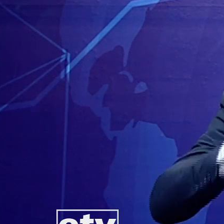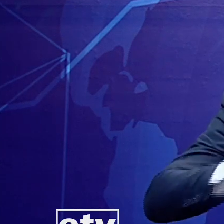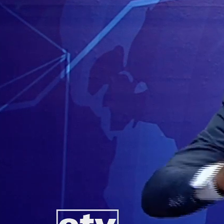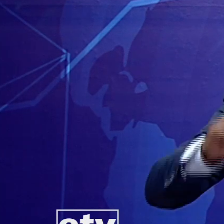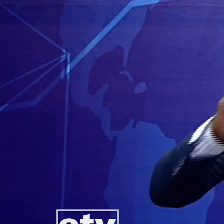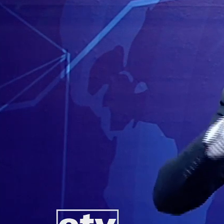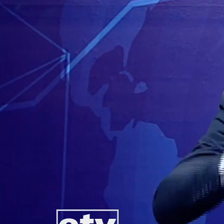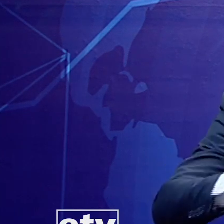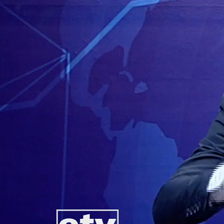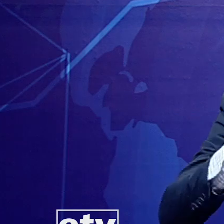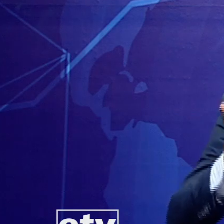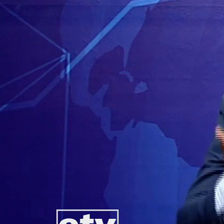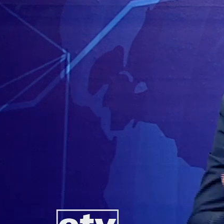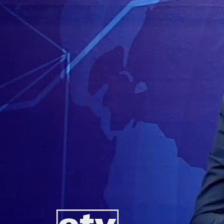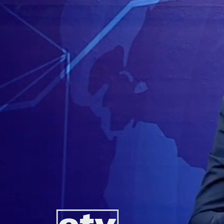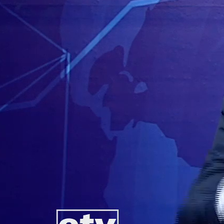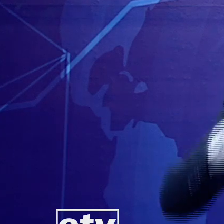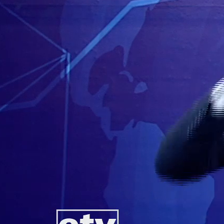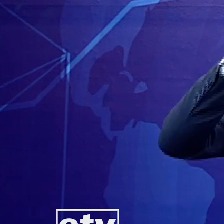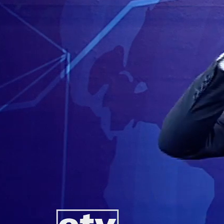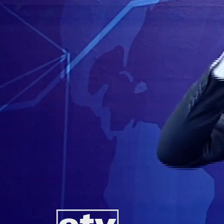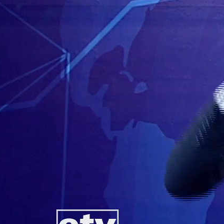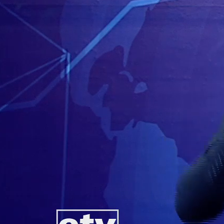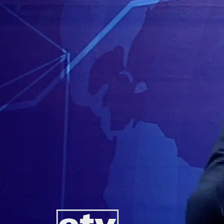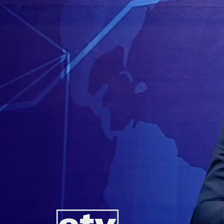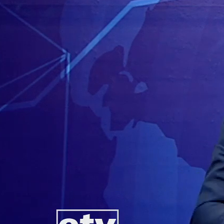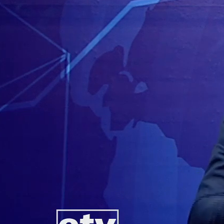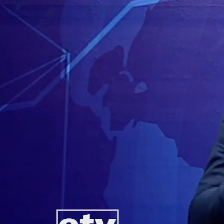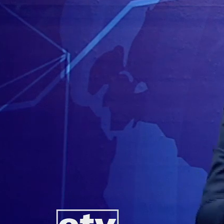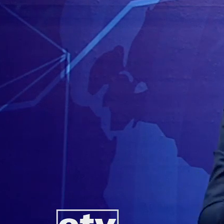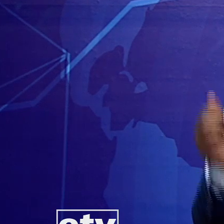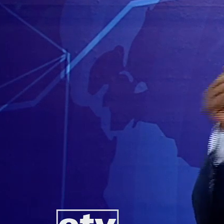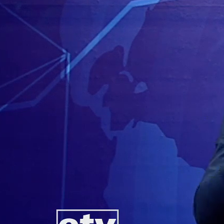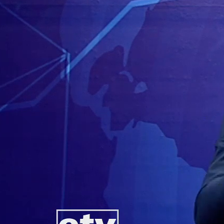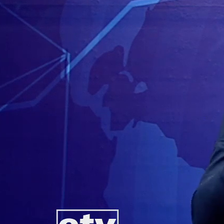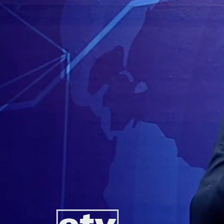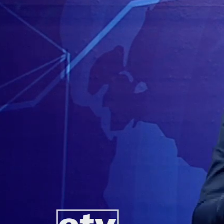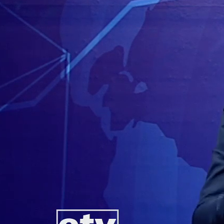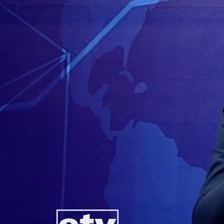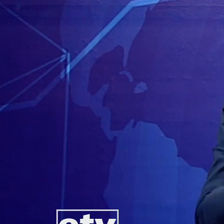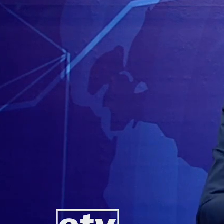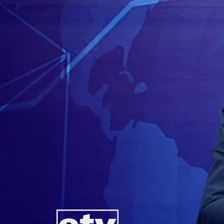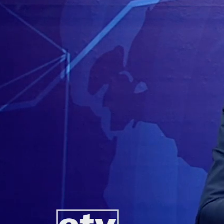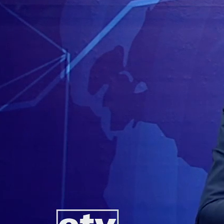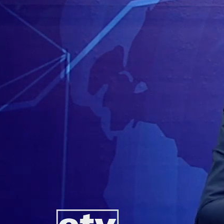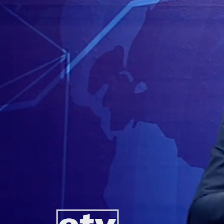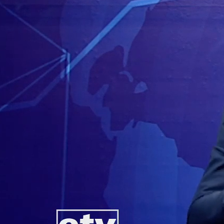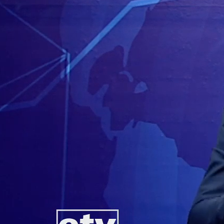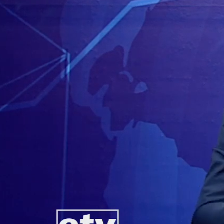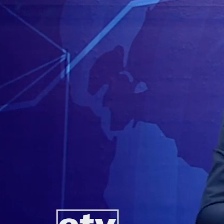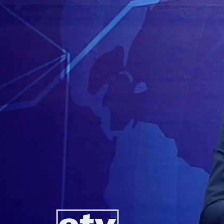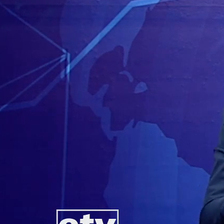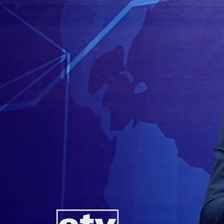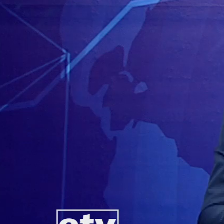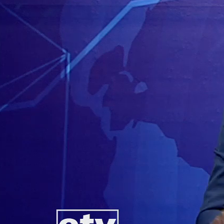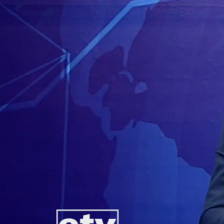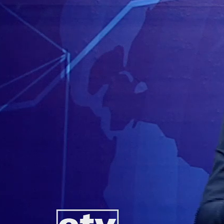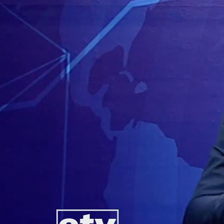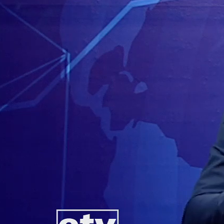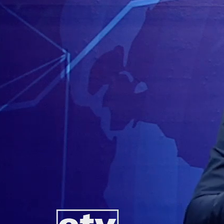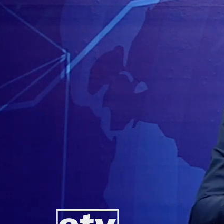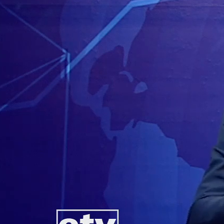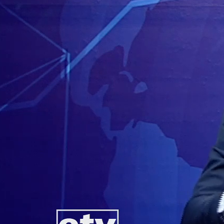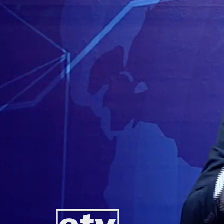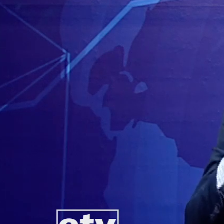ተናስተን ተመካቾቻችን ዜና በብክት ካንታ ቀርባል የተቆረጠ ሽልበች ያሽን ነክማር ዶና